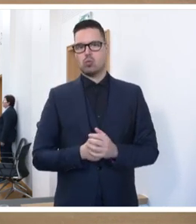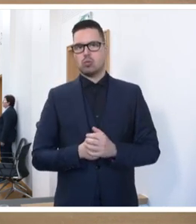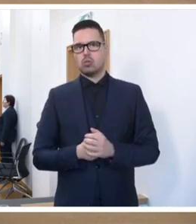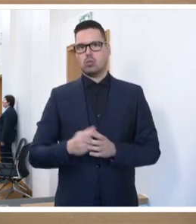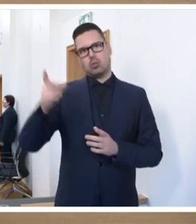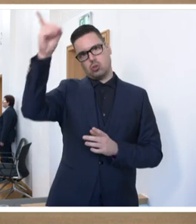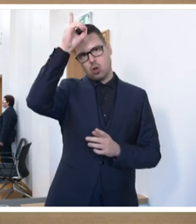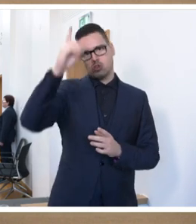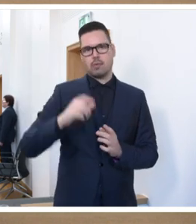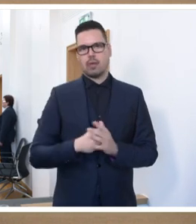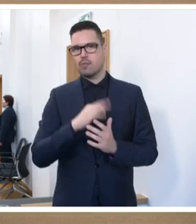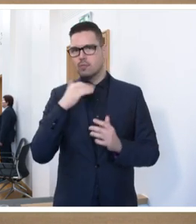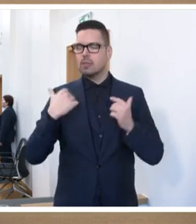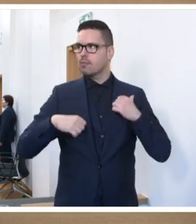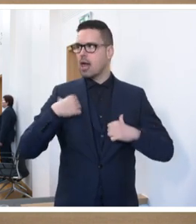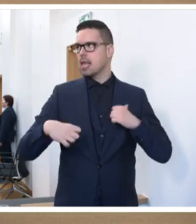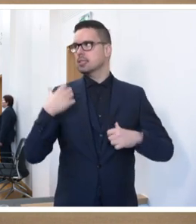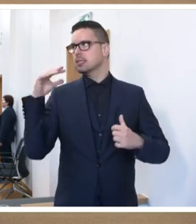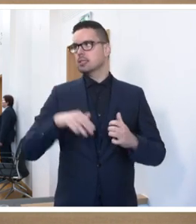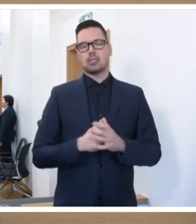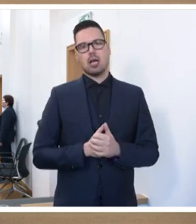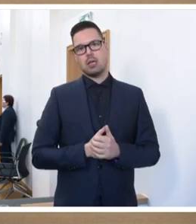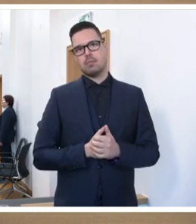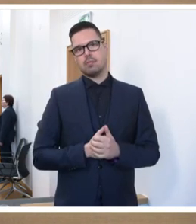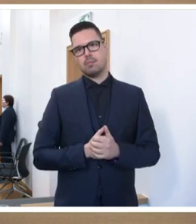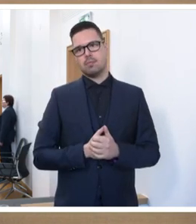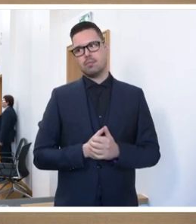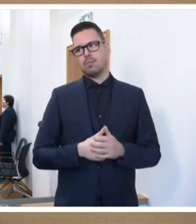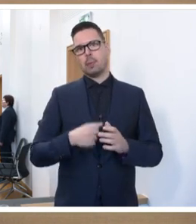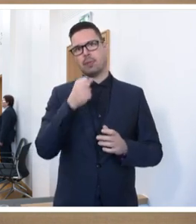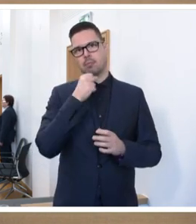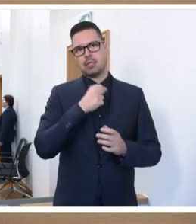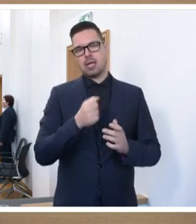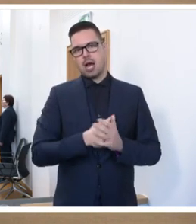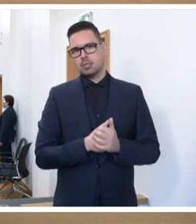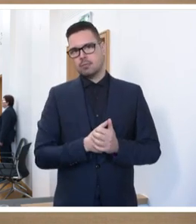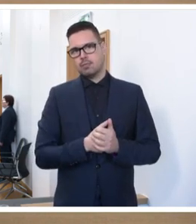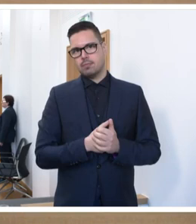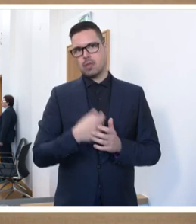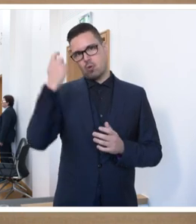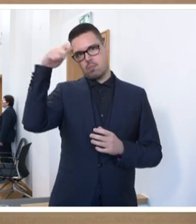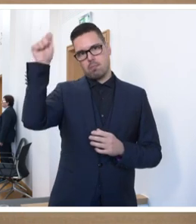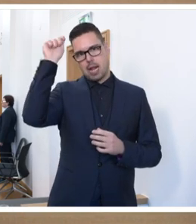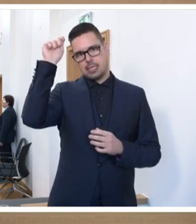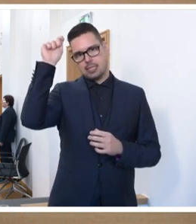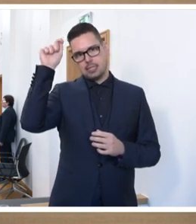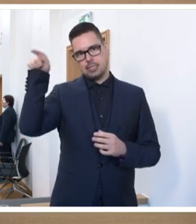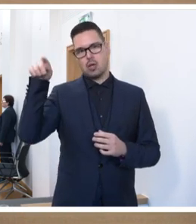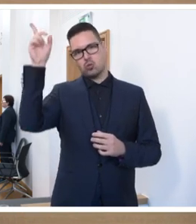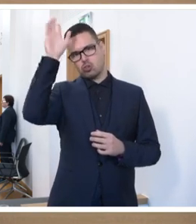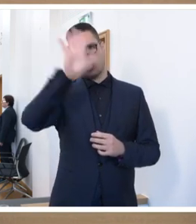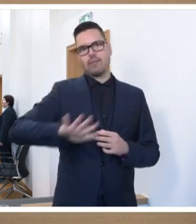wurden etliche Einsatzkräfte verletzt. Im Fokus sind medial insbesondere die Vorfälle in Berlin. Es gab aber